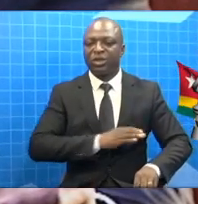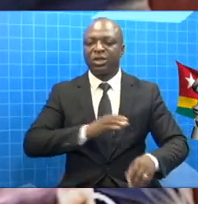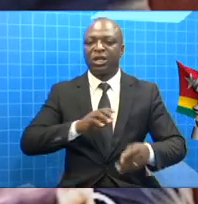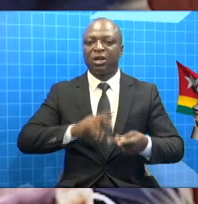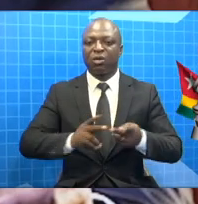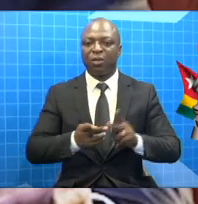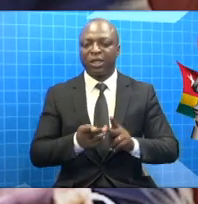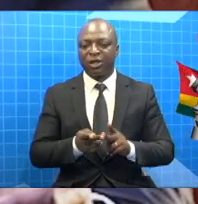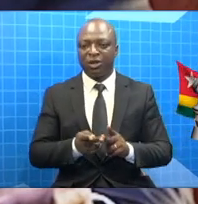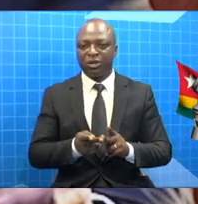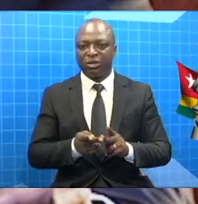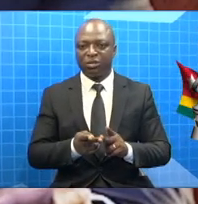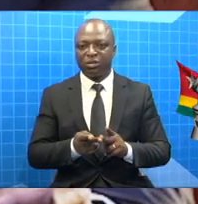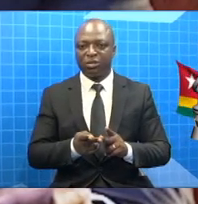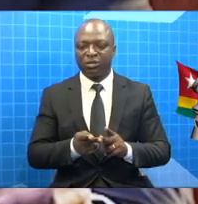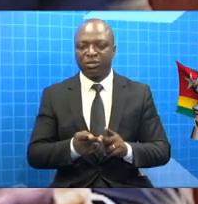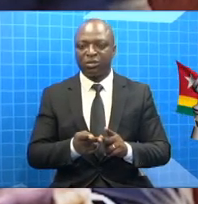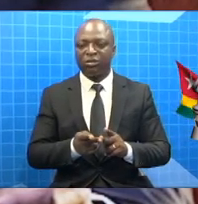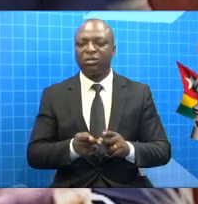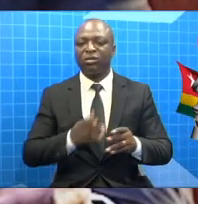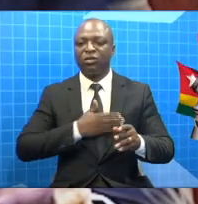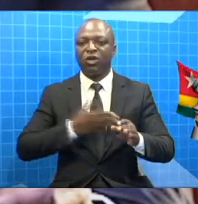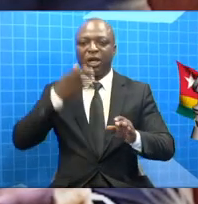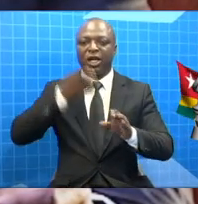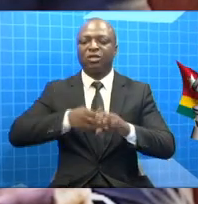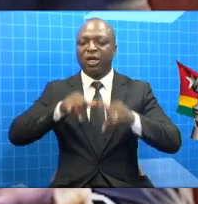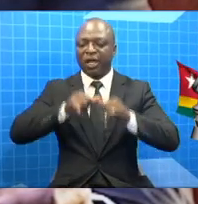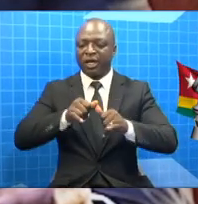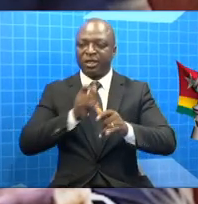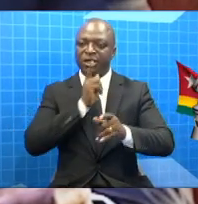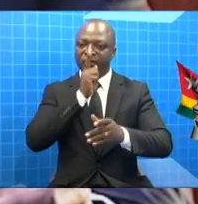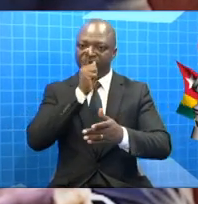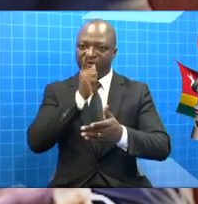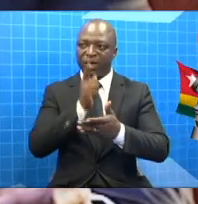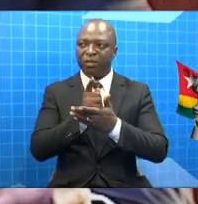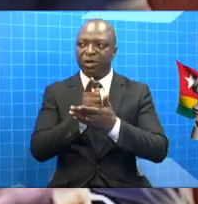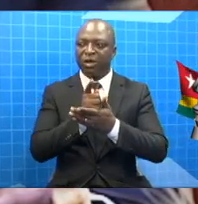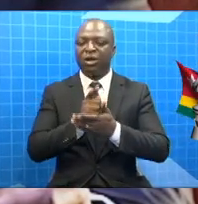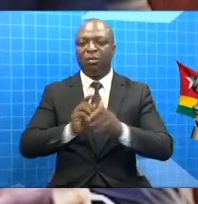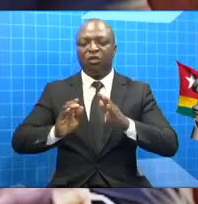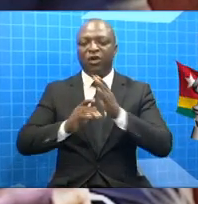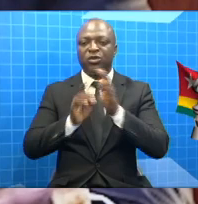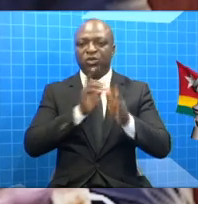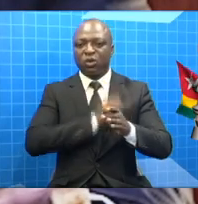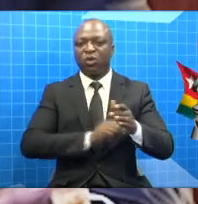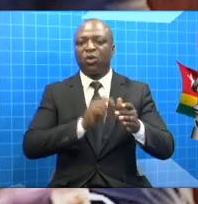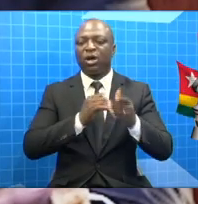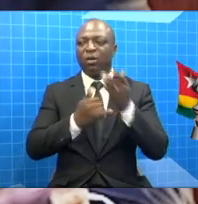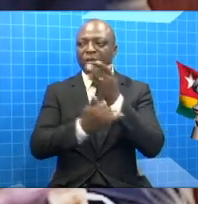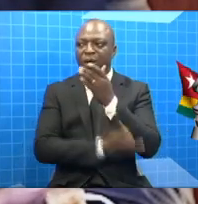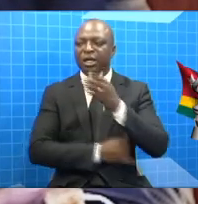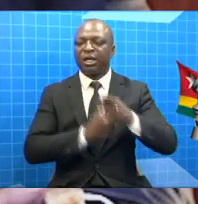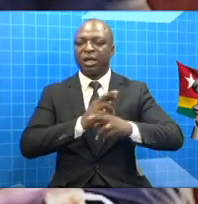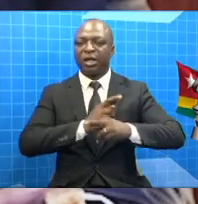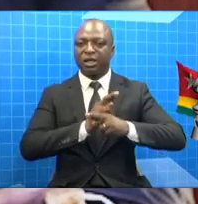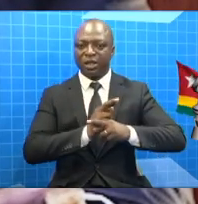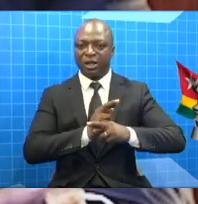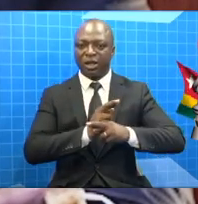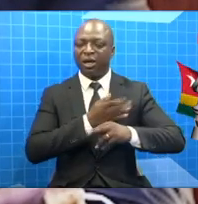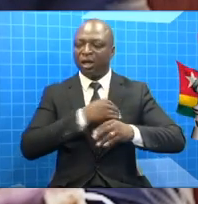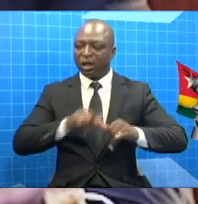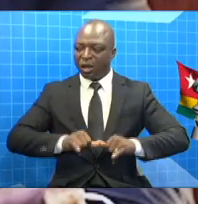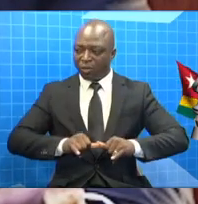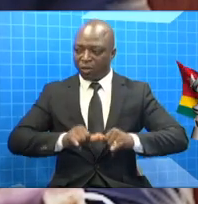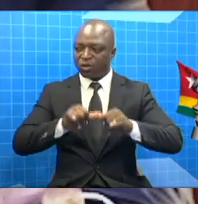compatriotes, mon engagement reste ferme pour faire du Togo un pays résilient et